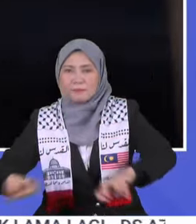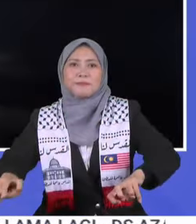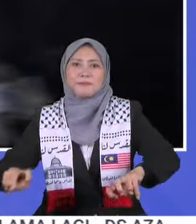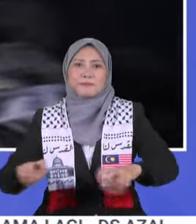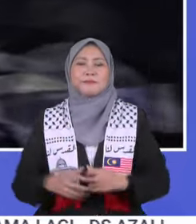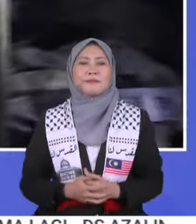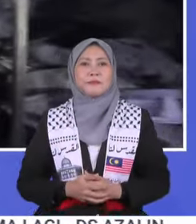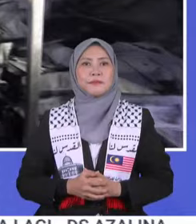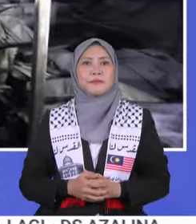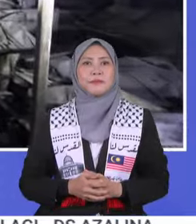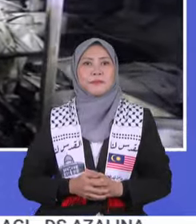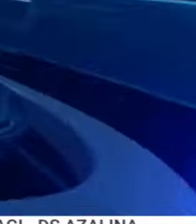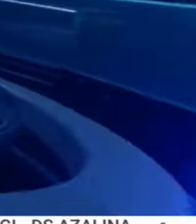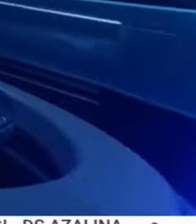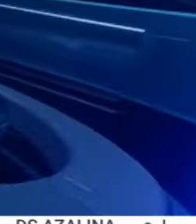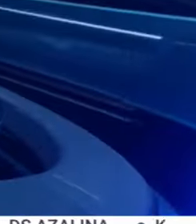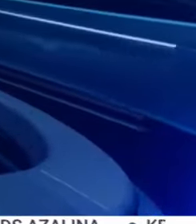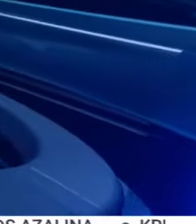siasatan.